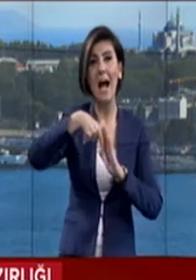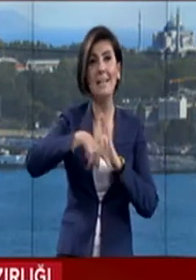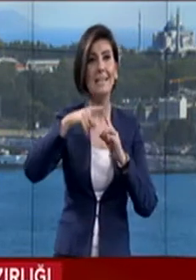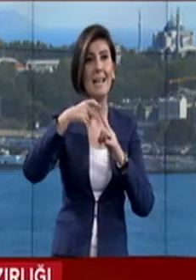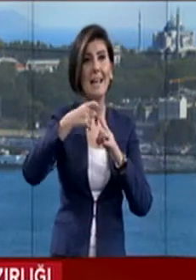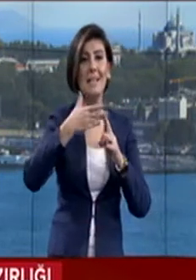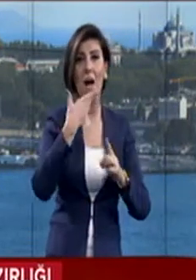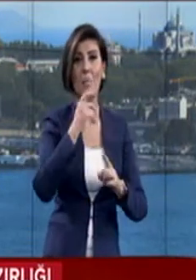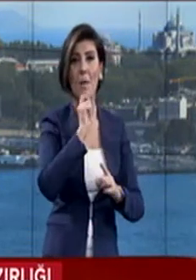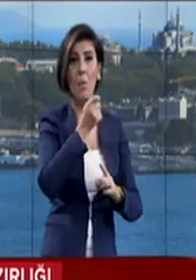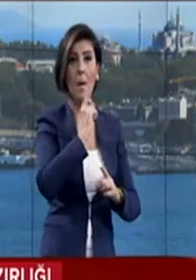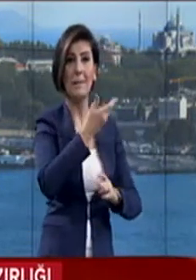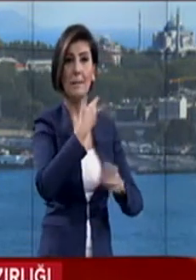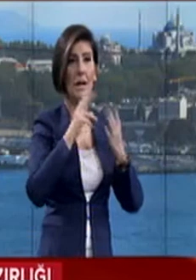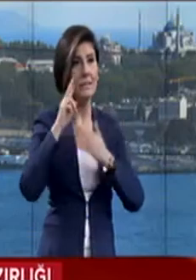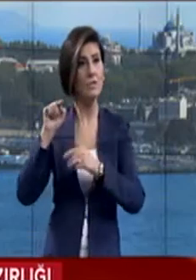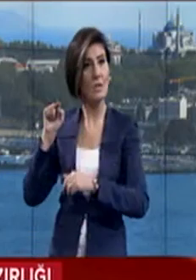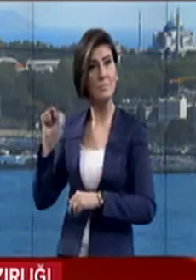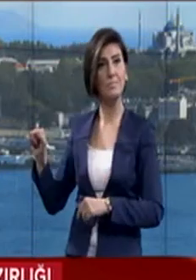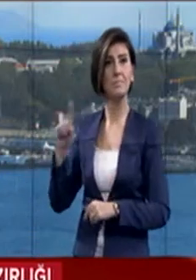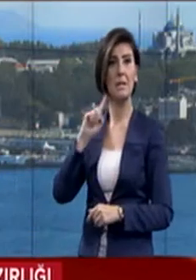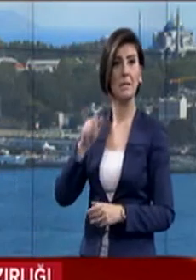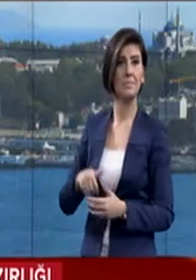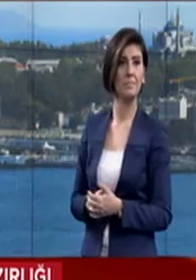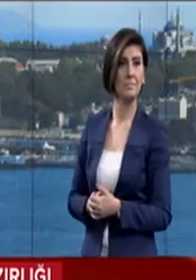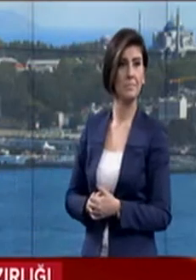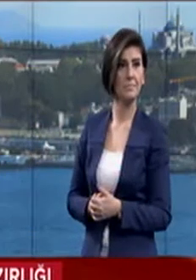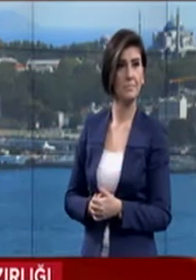Haber muhabiri İsmail Ufakdemir aktaracak.